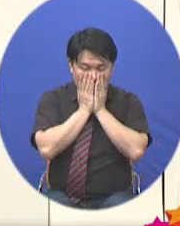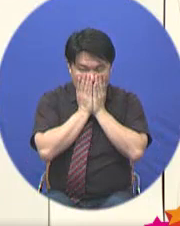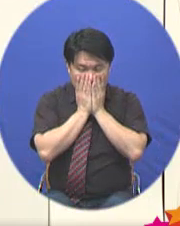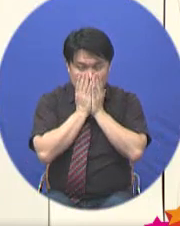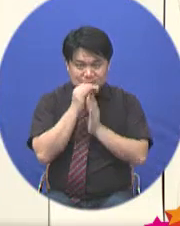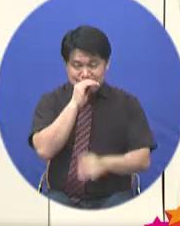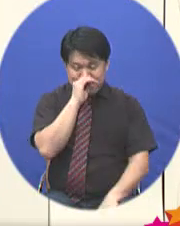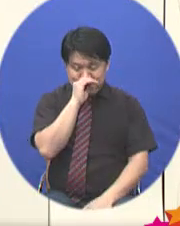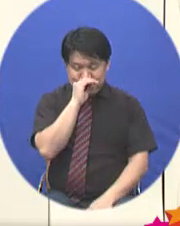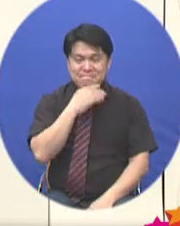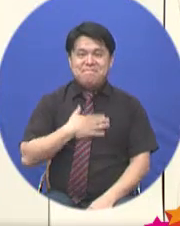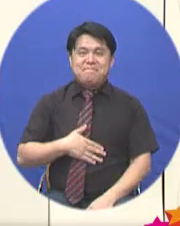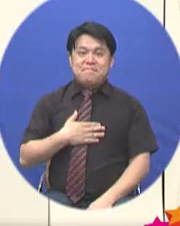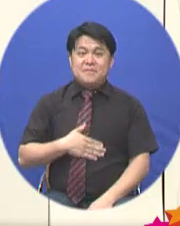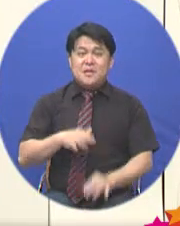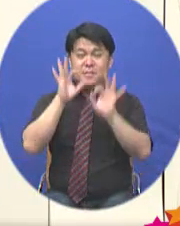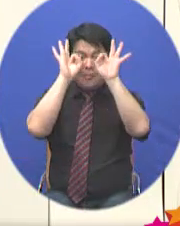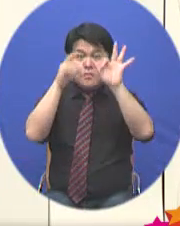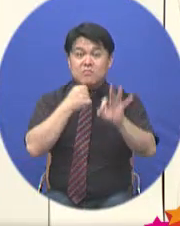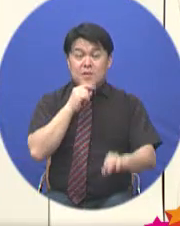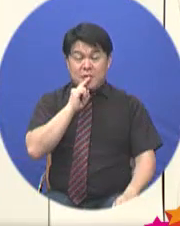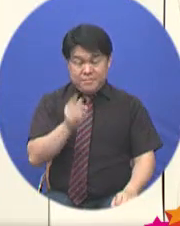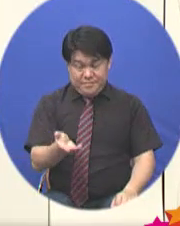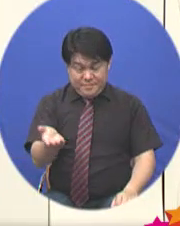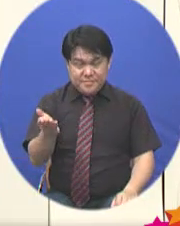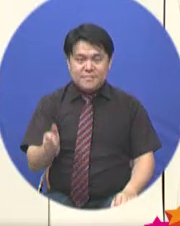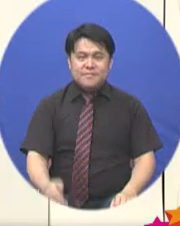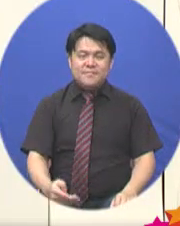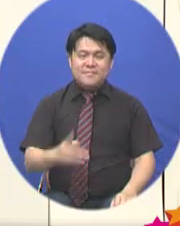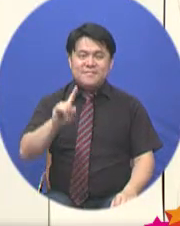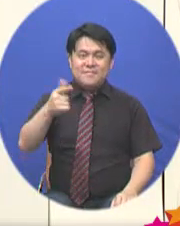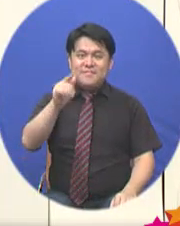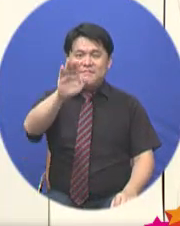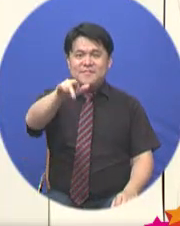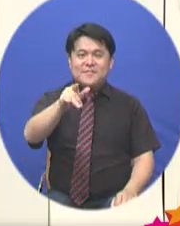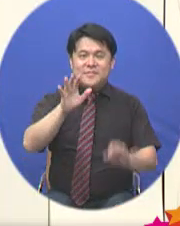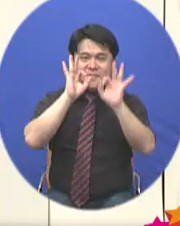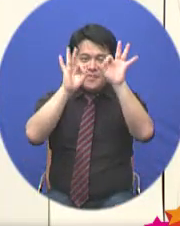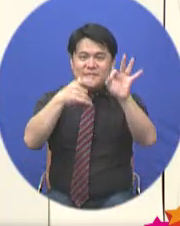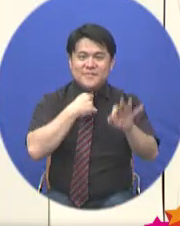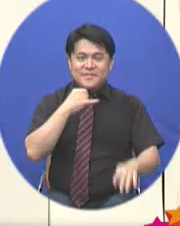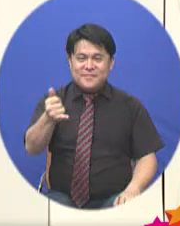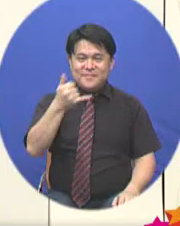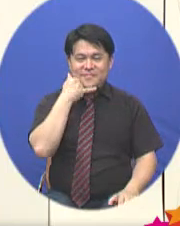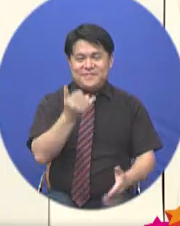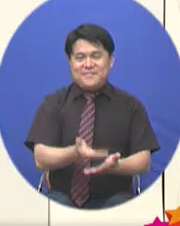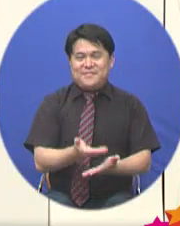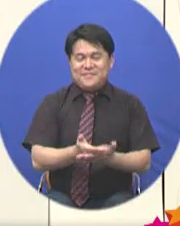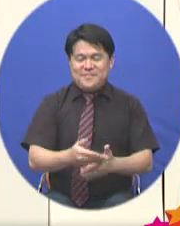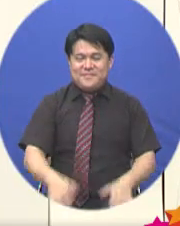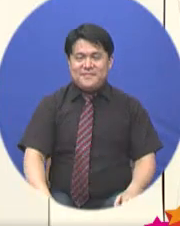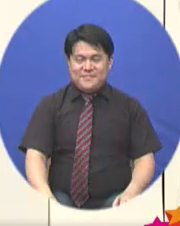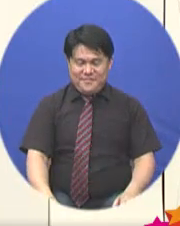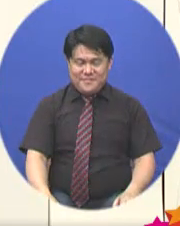하세요. 네. 보고 싶다. 태준아. 보고 싶다. 연락 좀 다오. 아, 예.